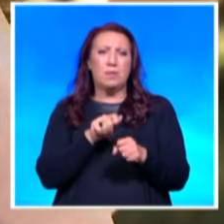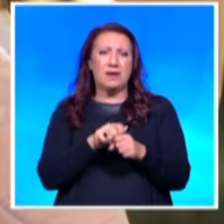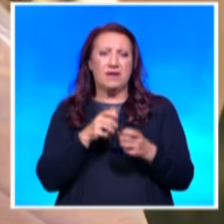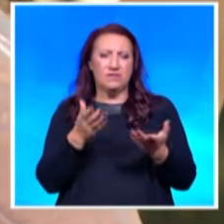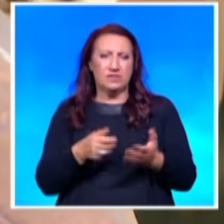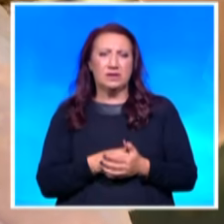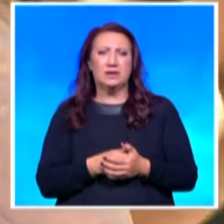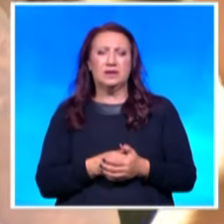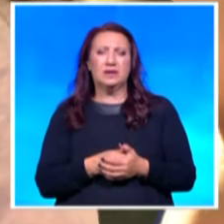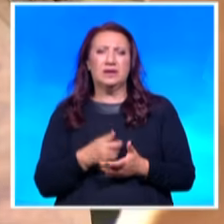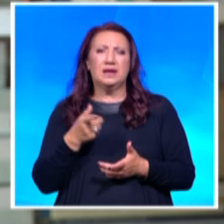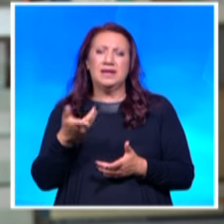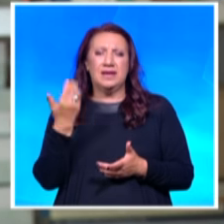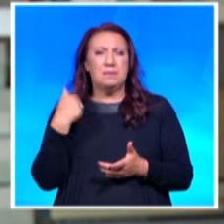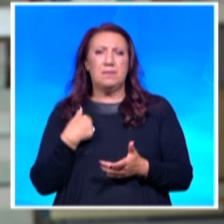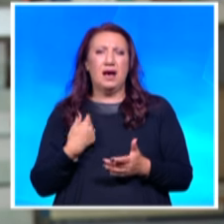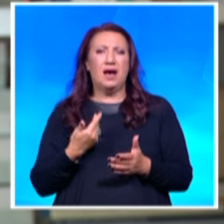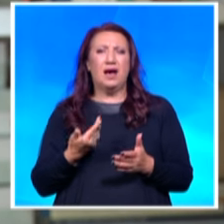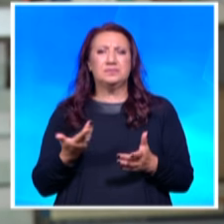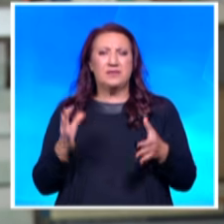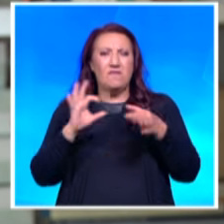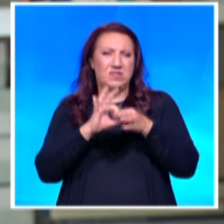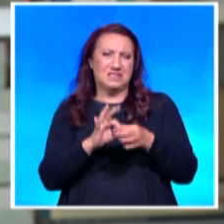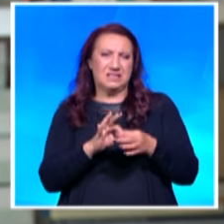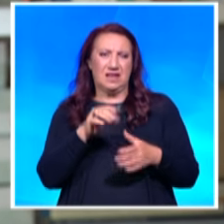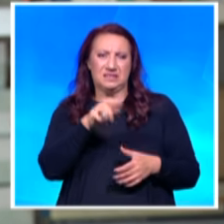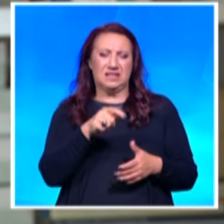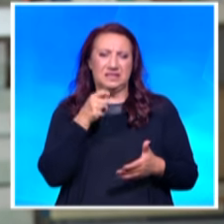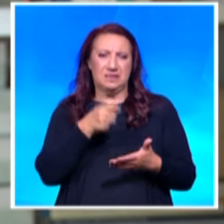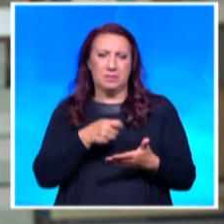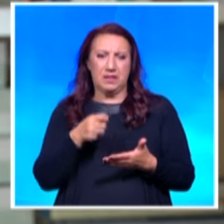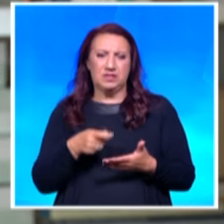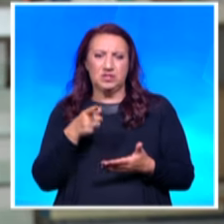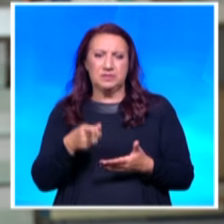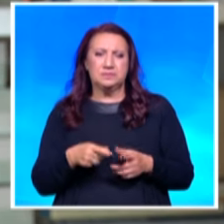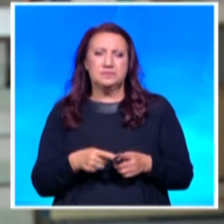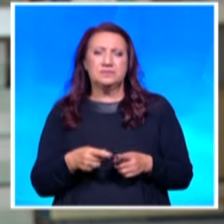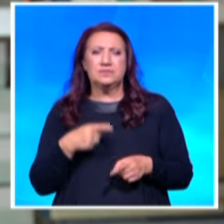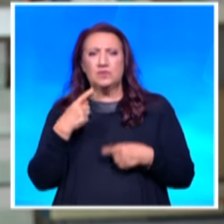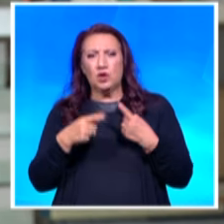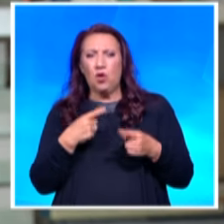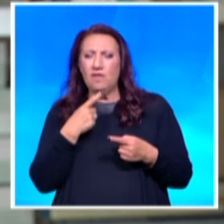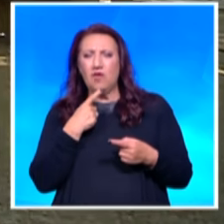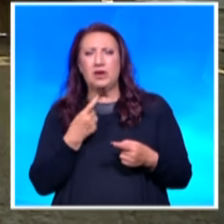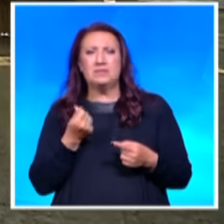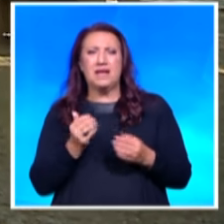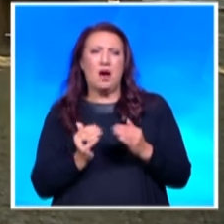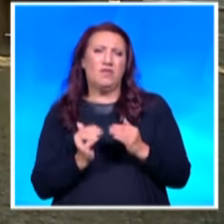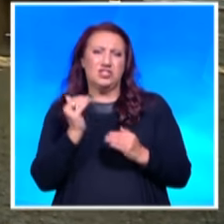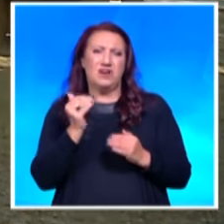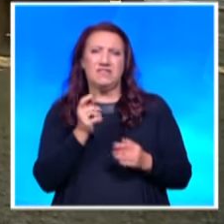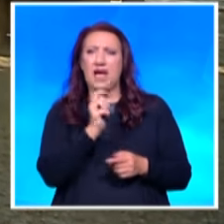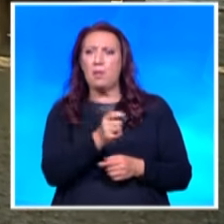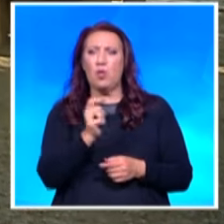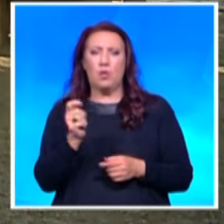са обвързани тези плащания. На практика тук по-скоро говорим за едно връщане на покупателна способност на по-бедните семейства с малки деца. Според